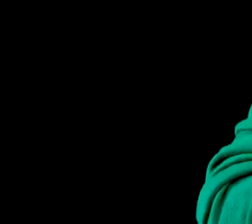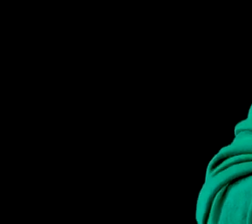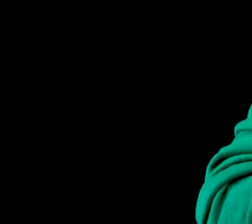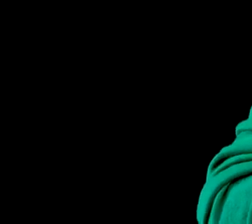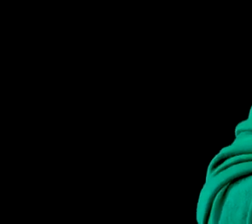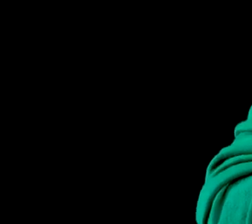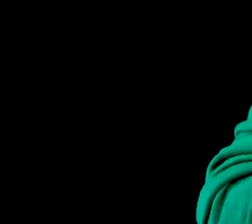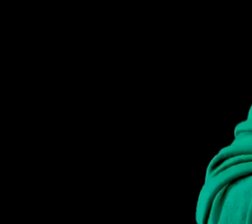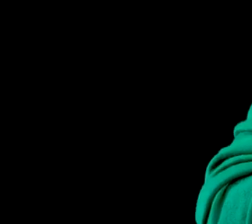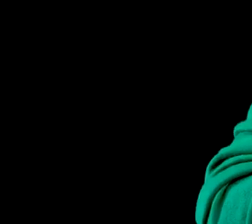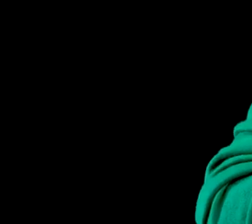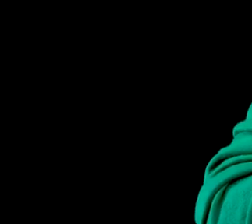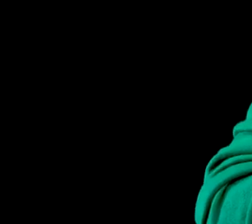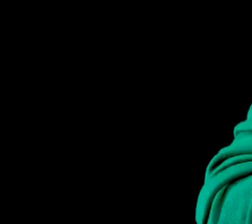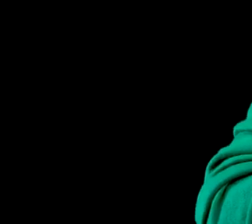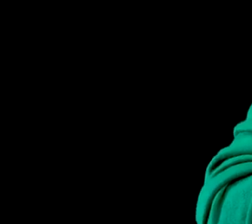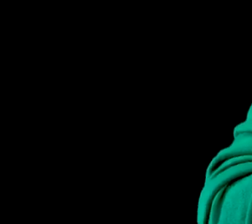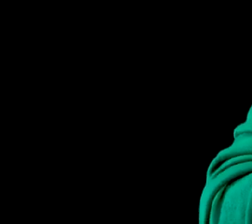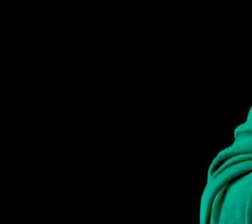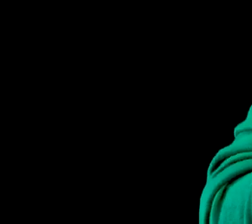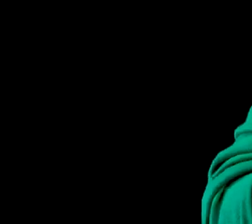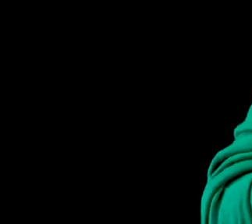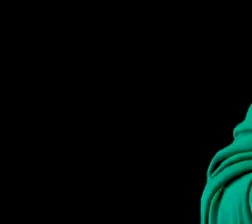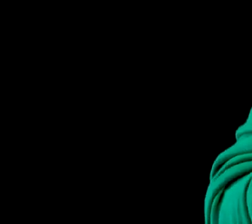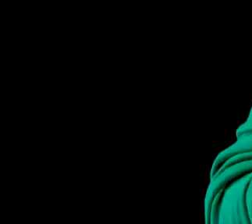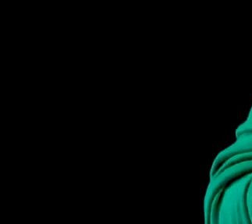d'attendre l'action du petit garçon qui est venu à lui